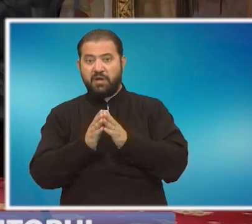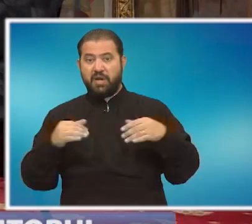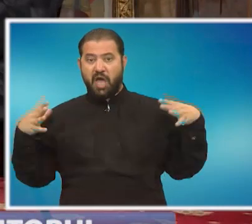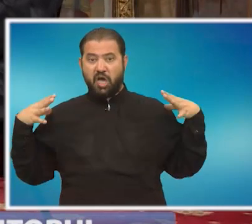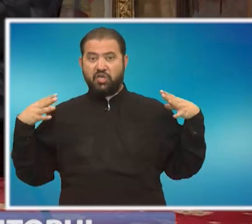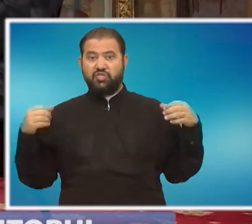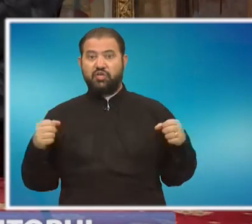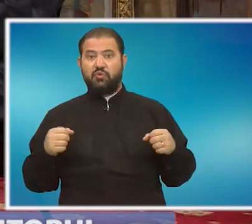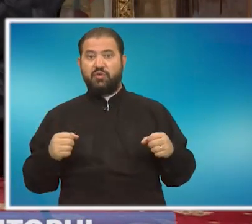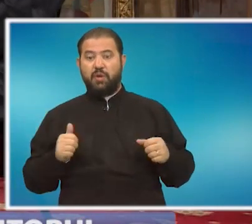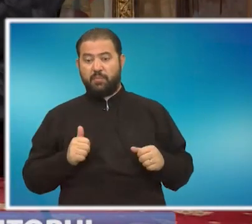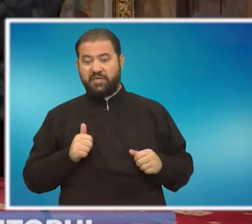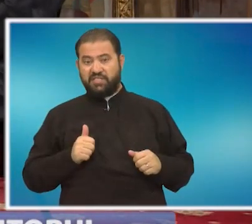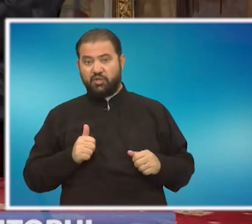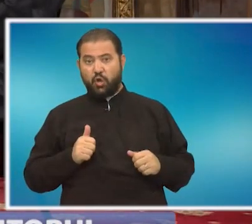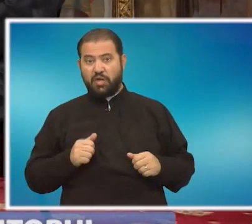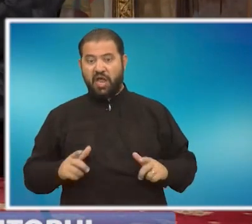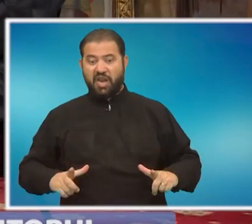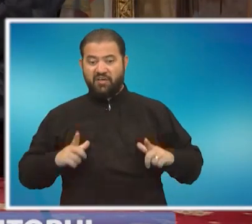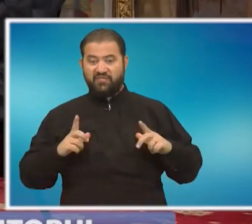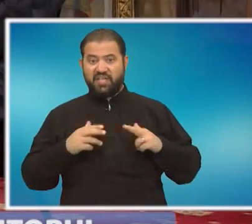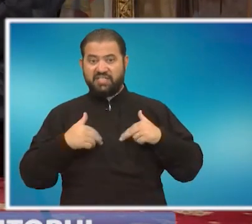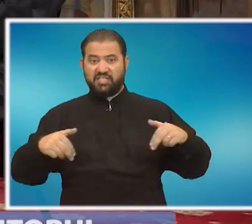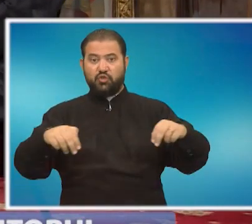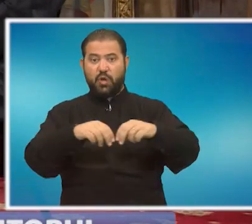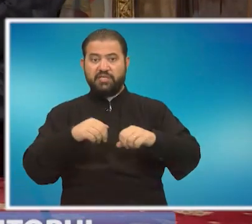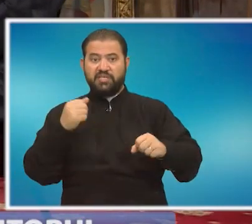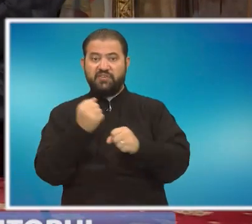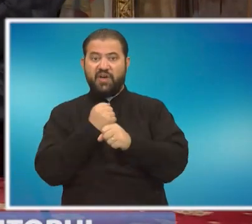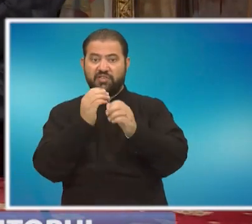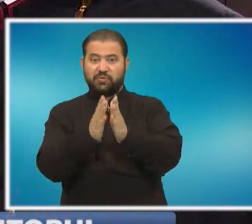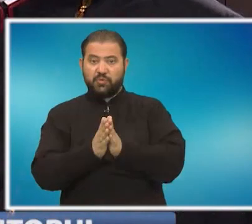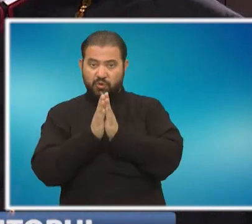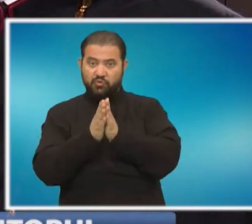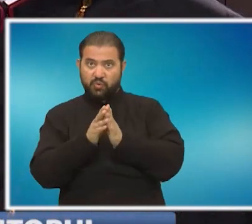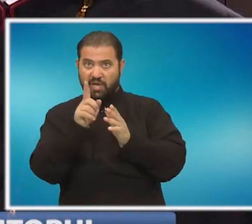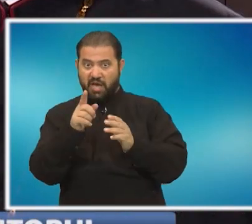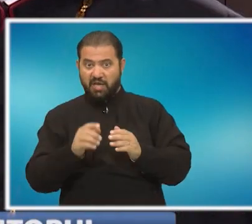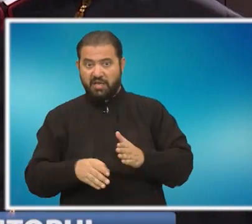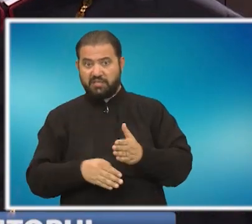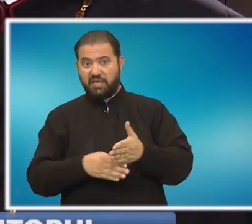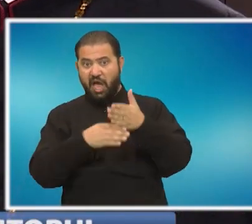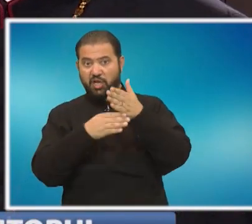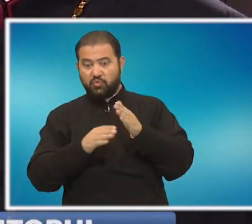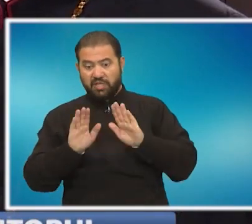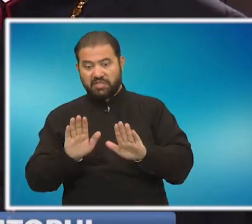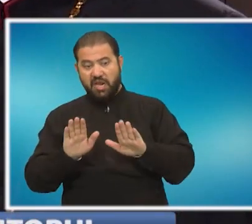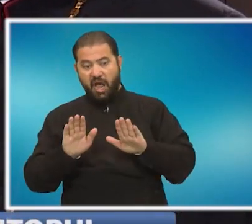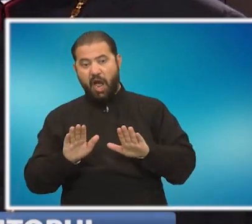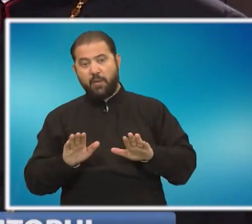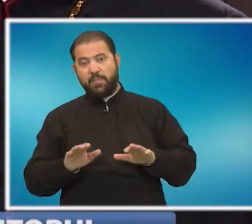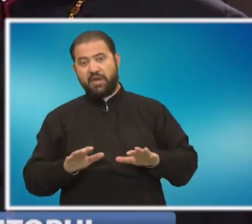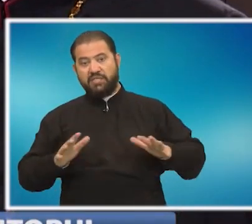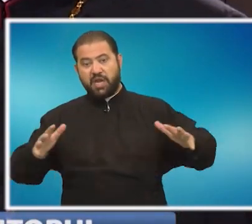acesta, sigur că reprezintă o stare, reprezintă o experiență duhovnicească pe